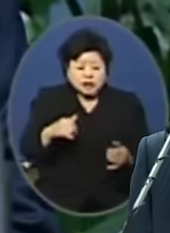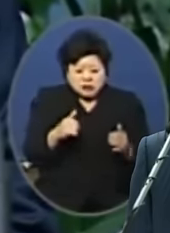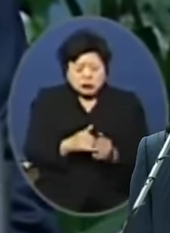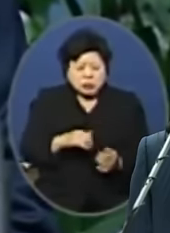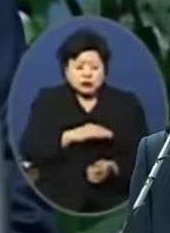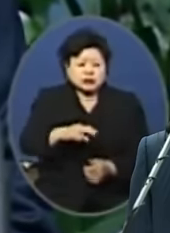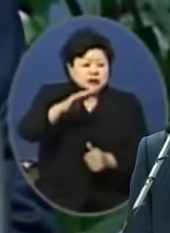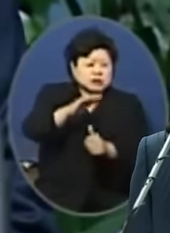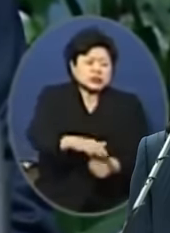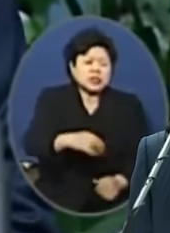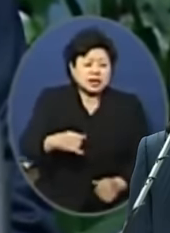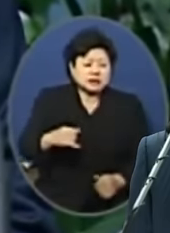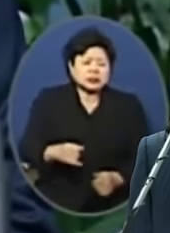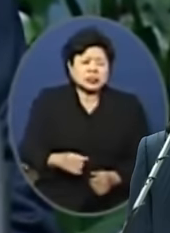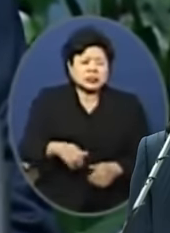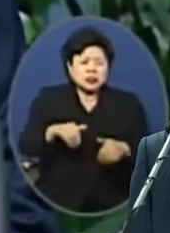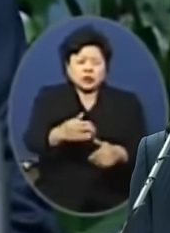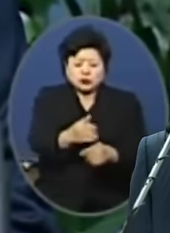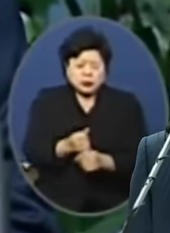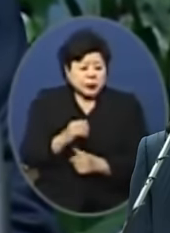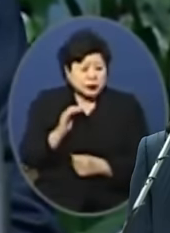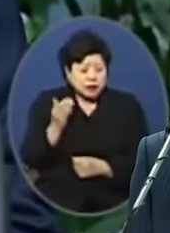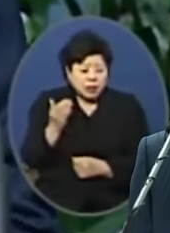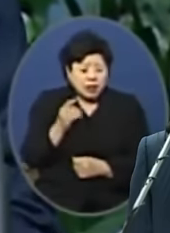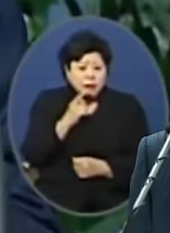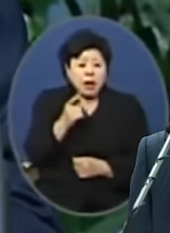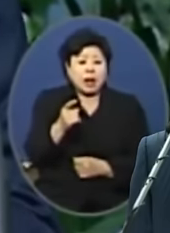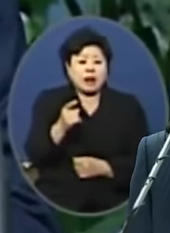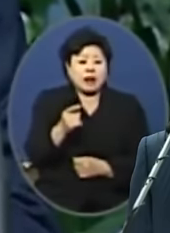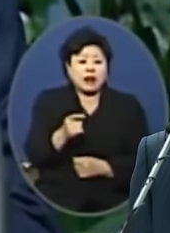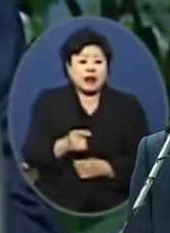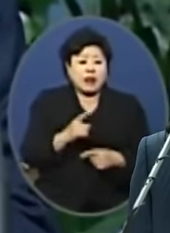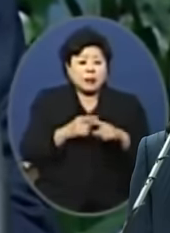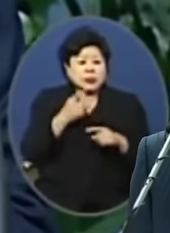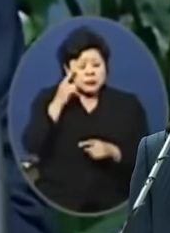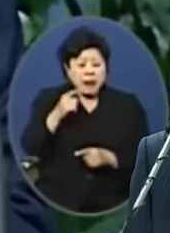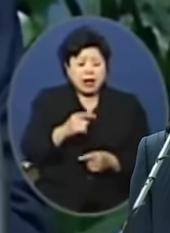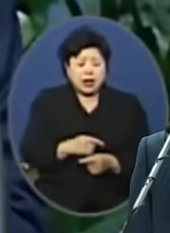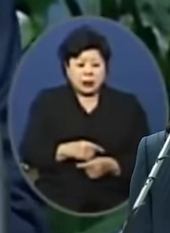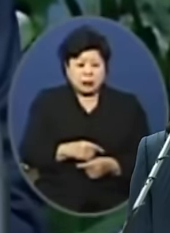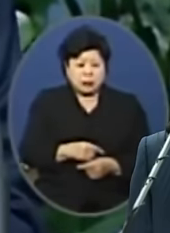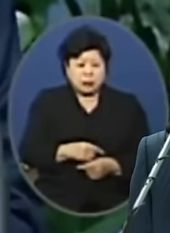진다, 우리 자녀들이 다 포로로 잡힐 것이다. 긍정적인 말도 남고